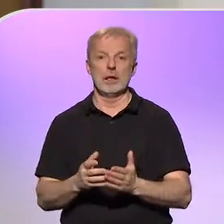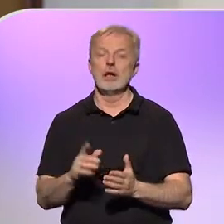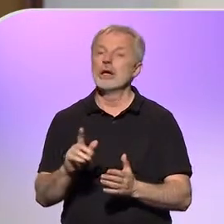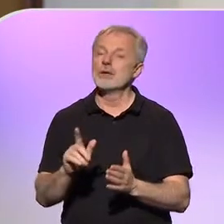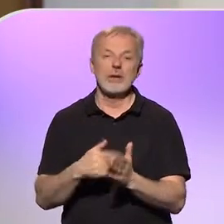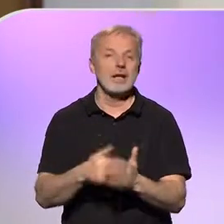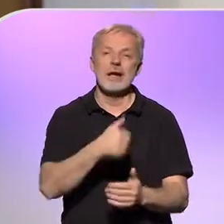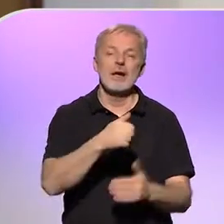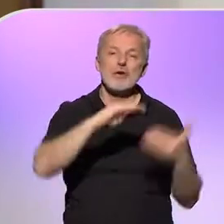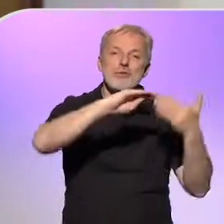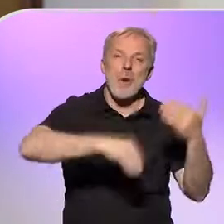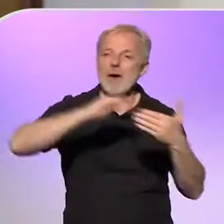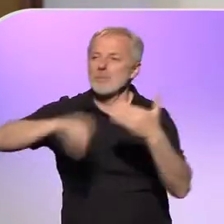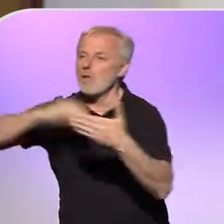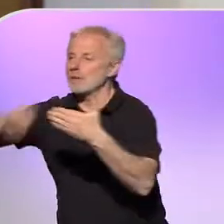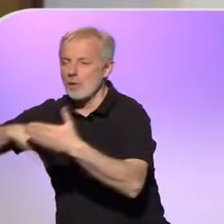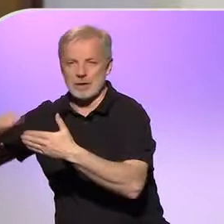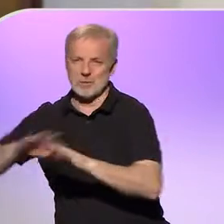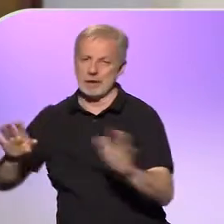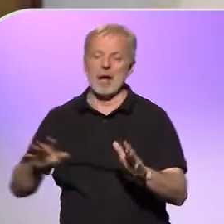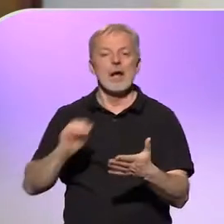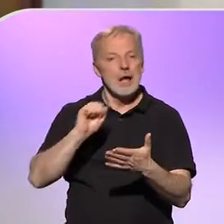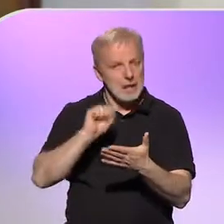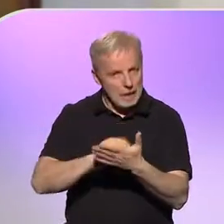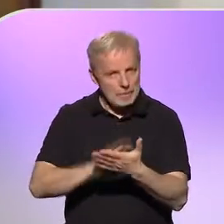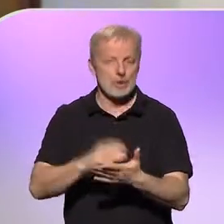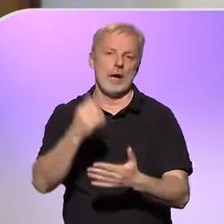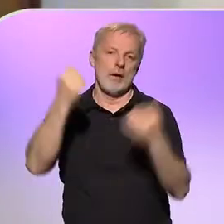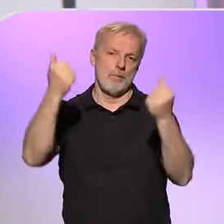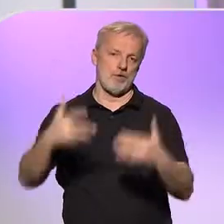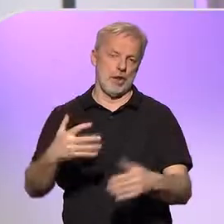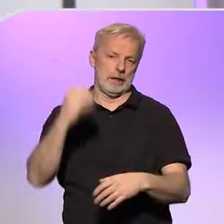jeden pojištěný, ale musí to být počet osob specifikovaný. Tak já vám